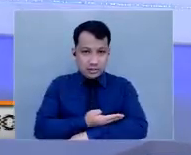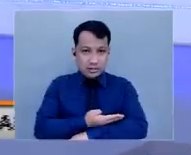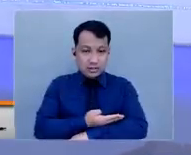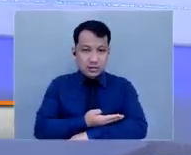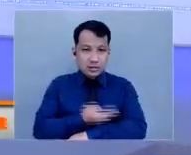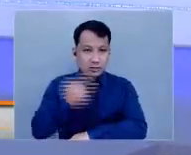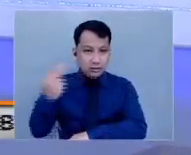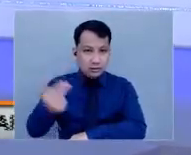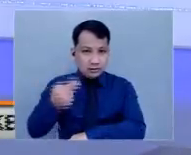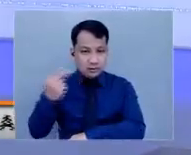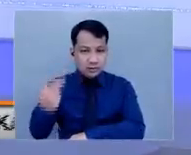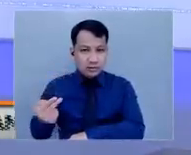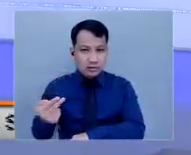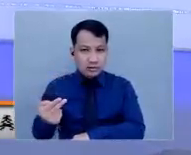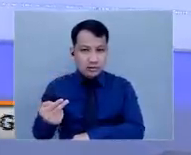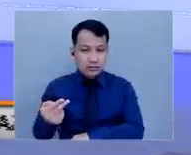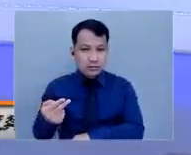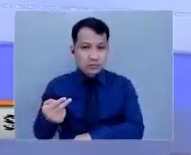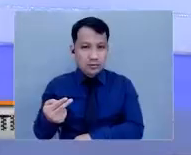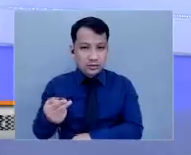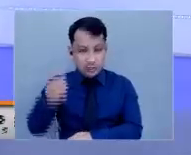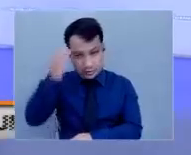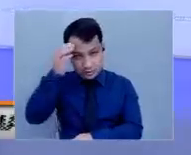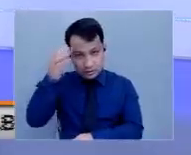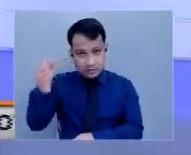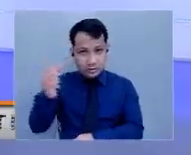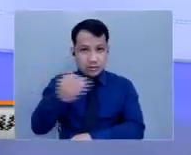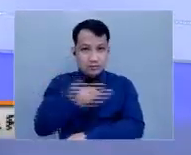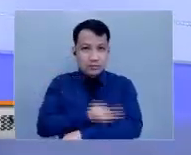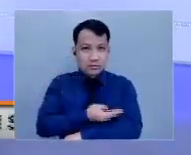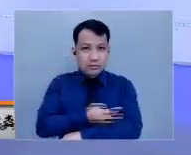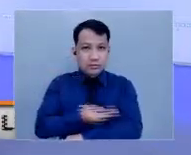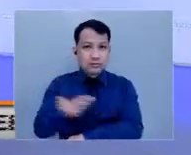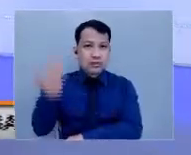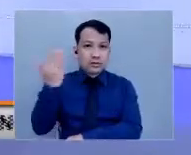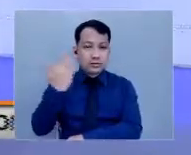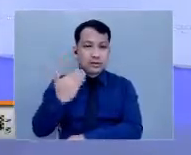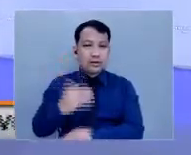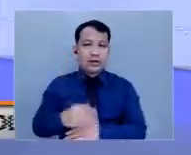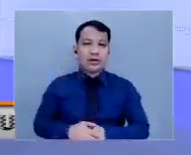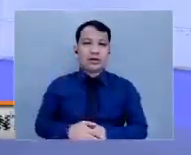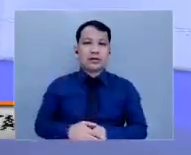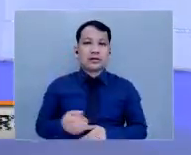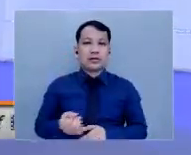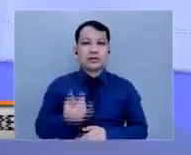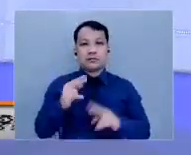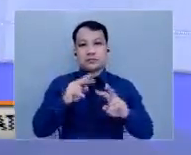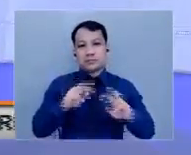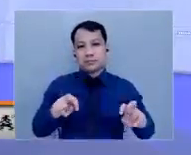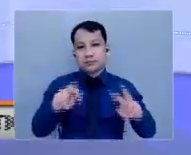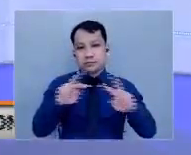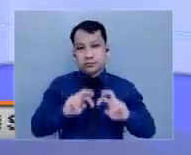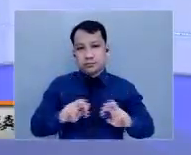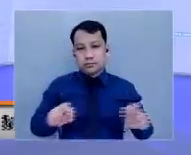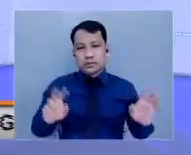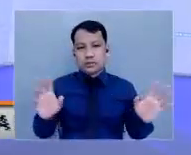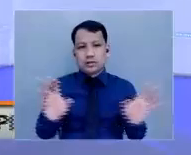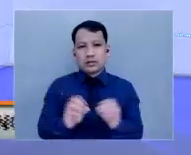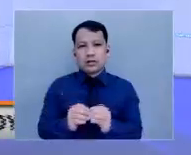pa ang pinagmulan ng konsepto ng mga kutsyon o higaan? Sa ilang recent research, lumalabas